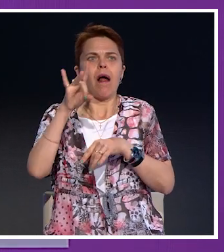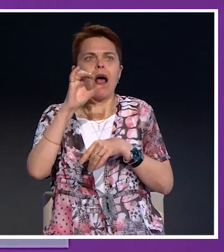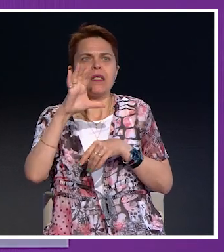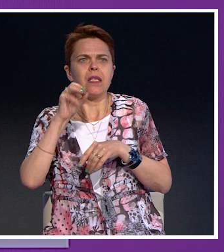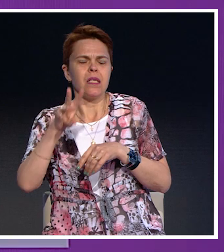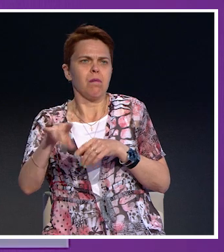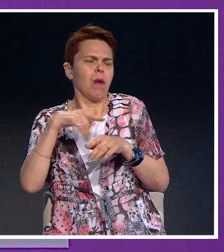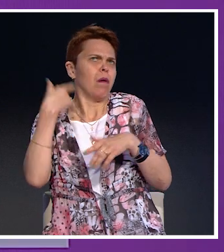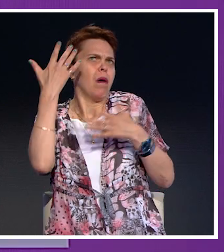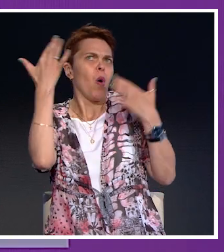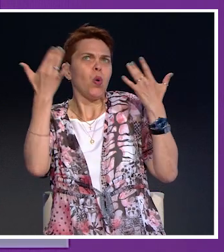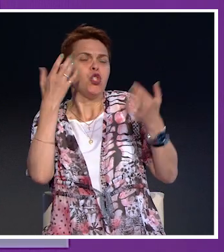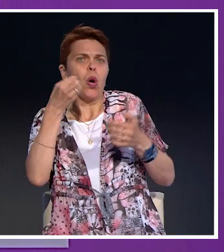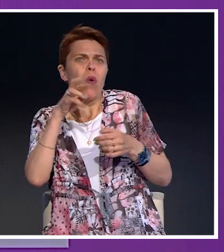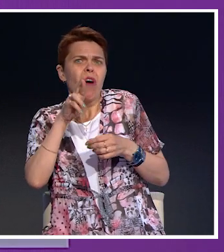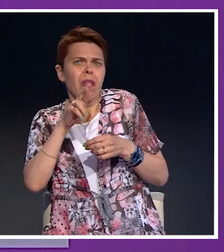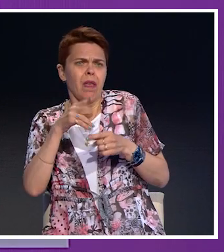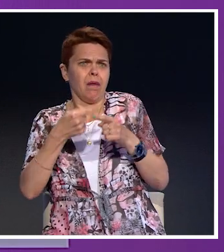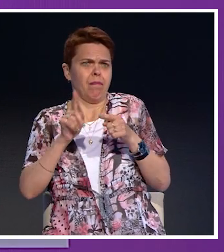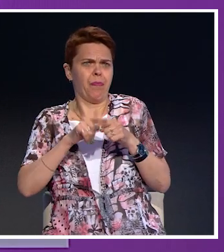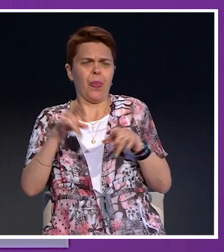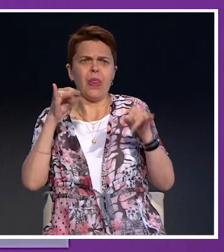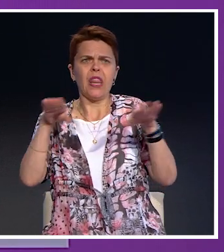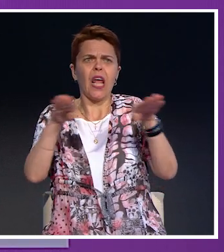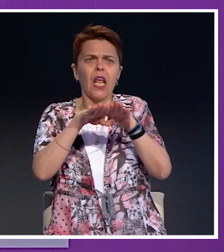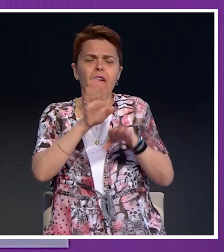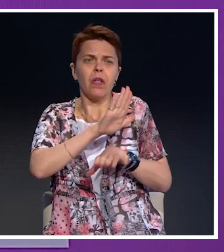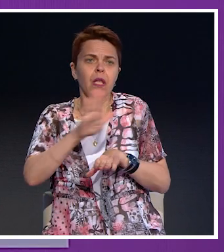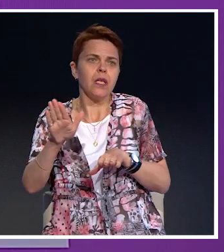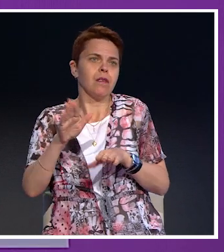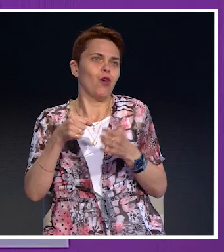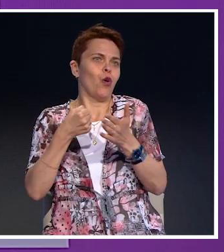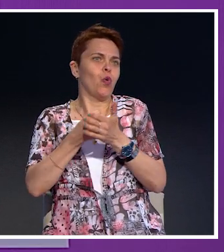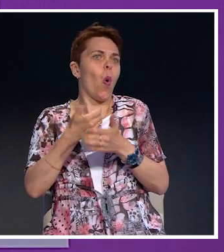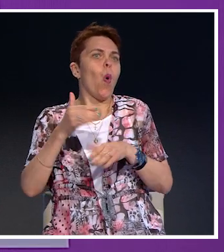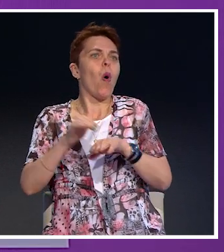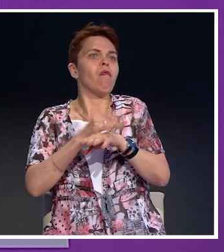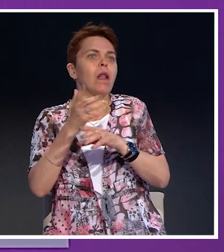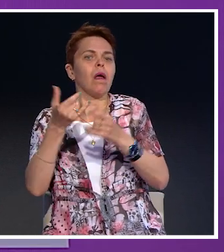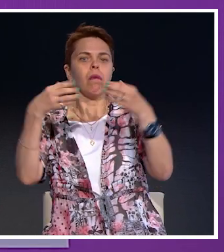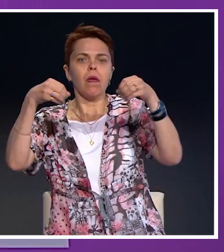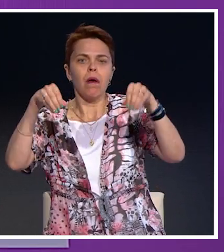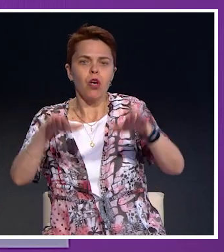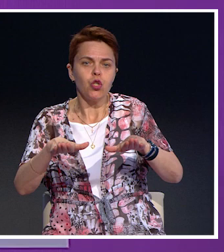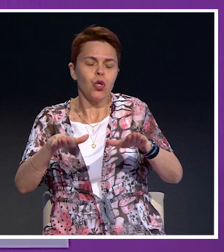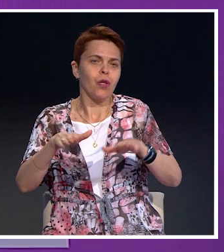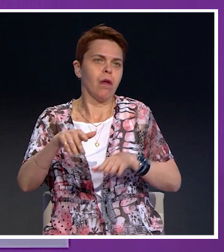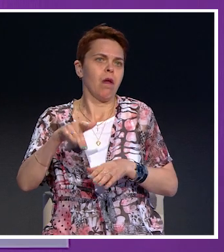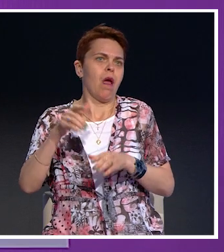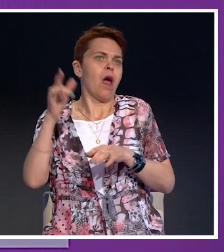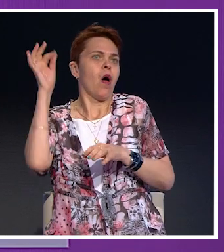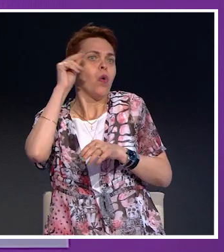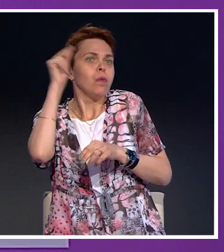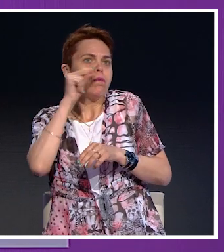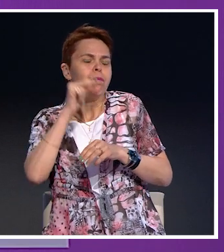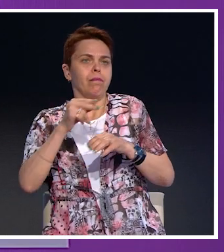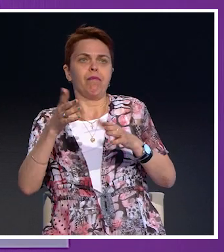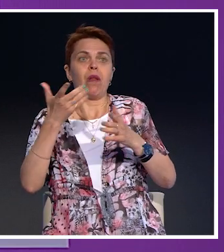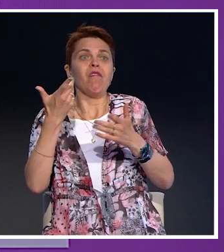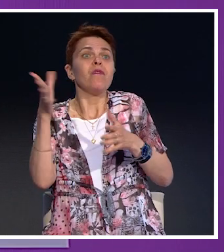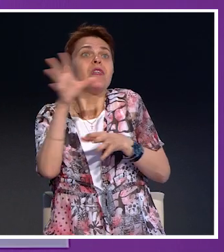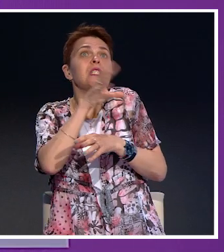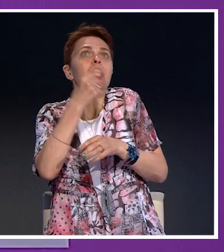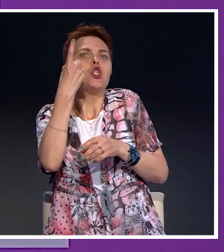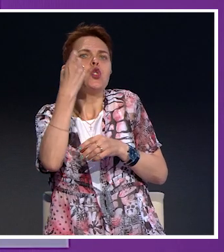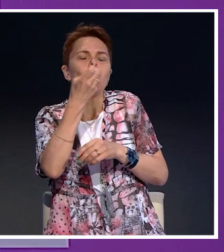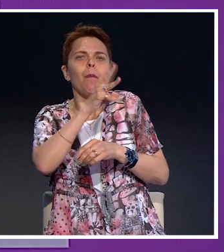расизм, соціальне розшарування суспільства, нерівність доступу жінок до ухвалення рішень, освіта, стрімке падіння доходів,